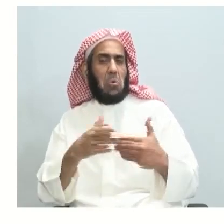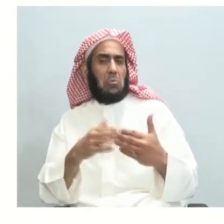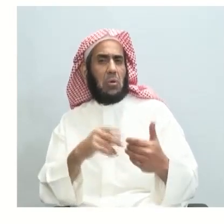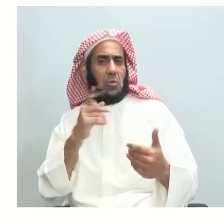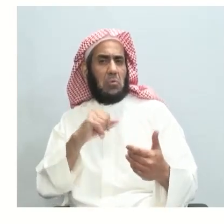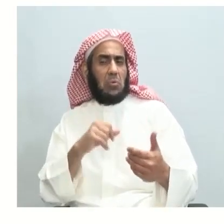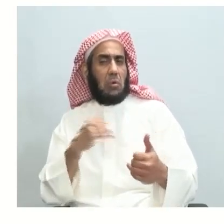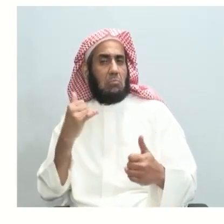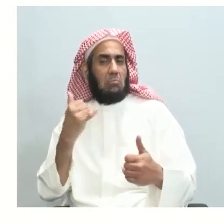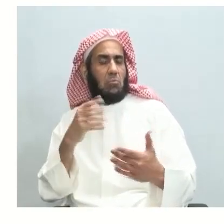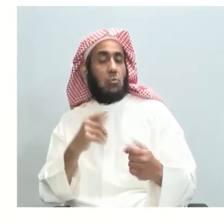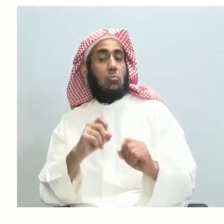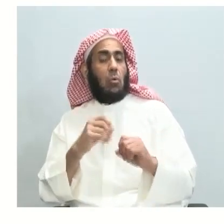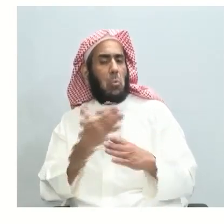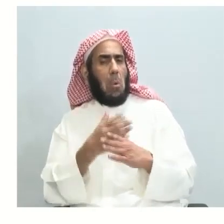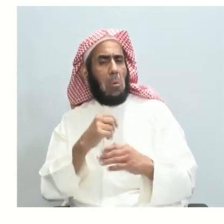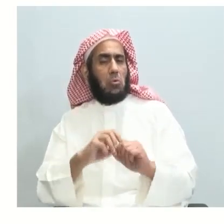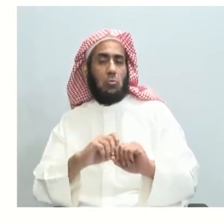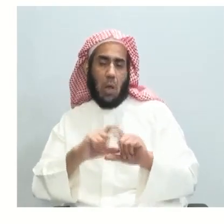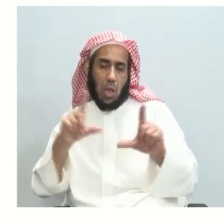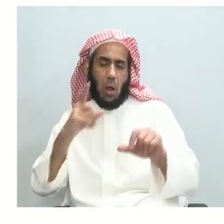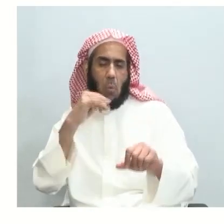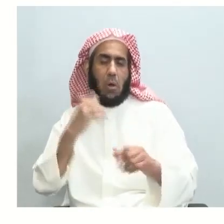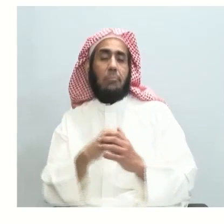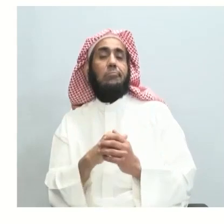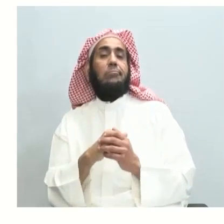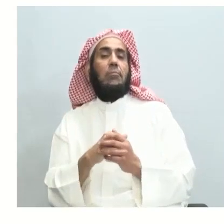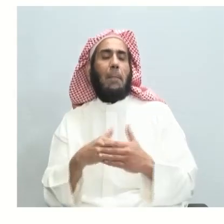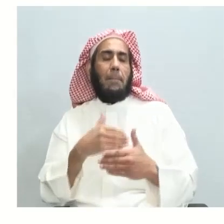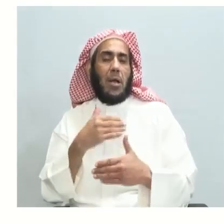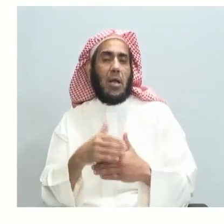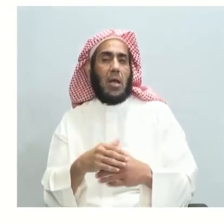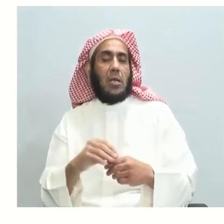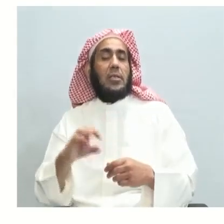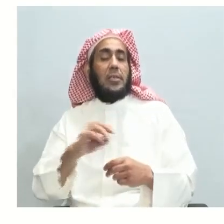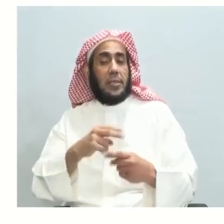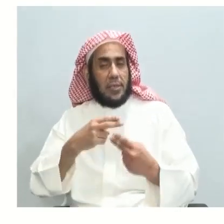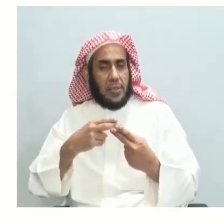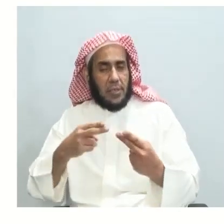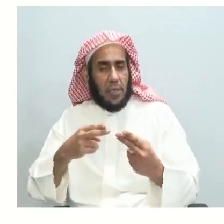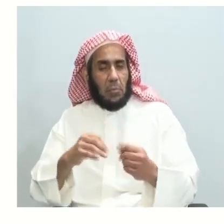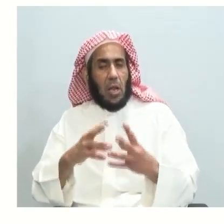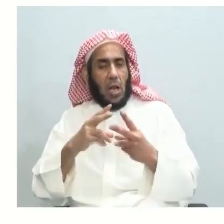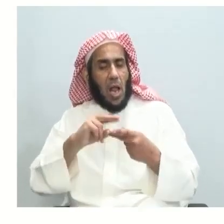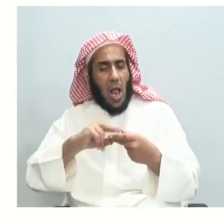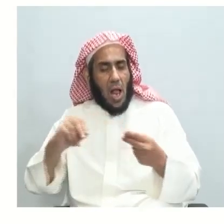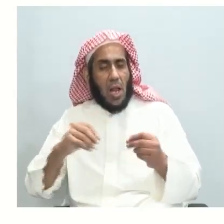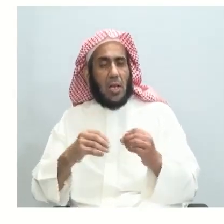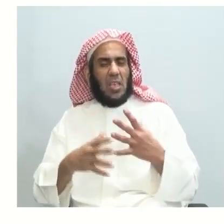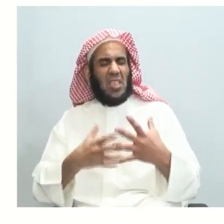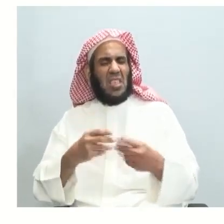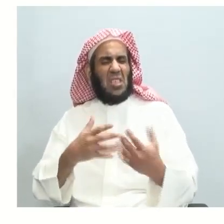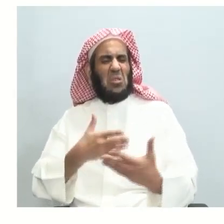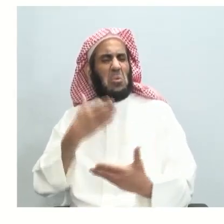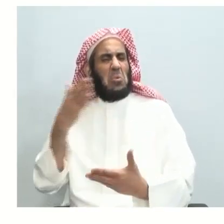دون مبرر بالتاكيد تبين ذلك ايضا بعد ذلك الاستجابه لحل الشكوى اذا كان العميل